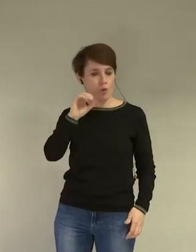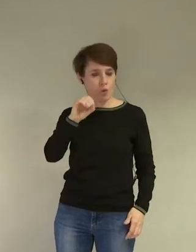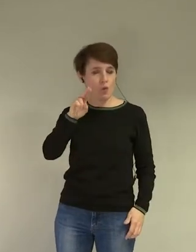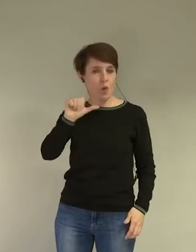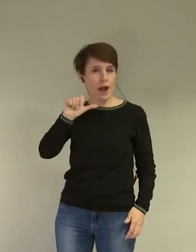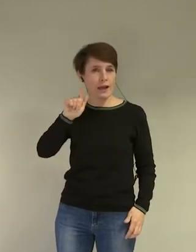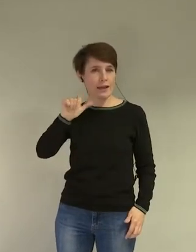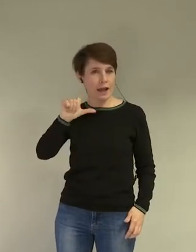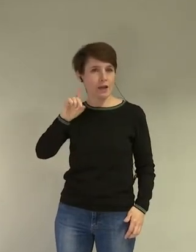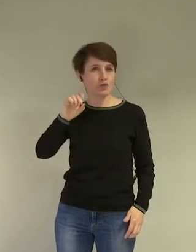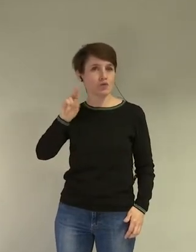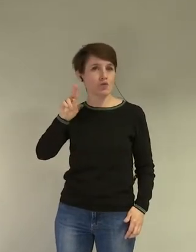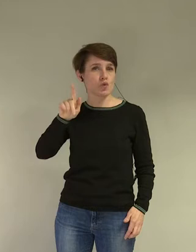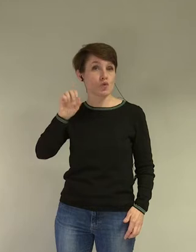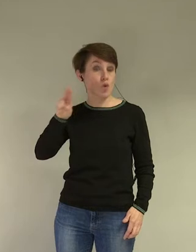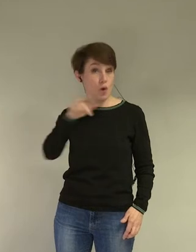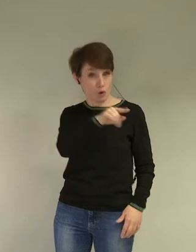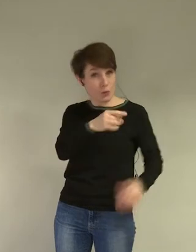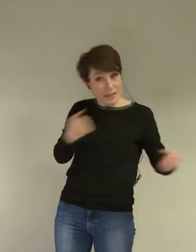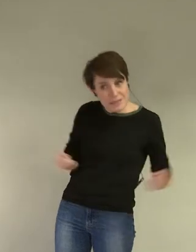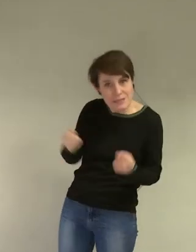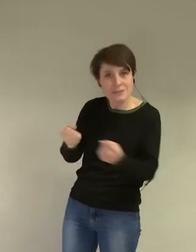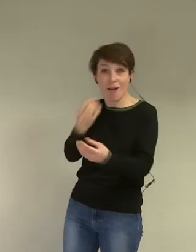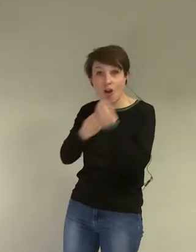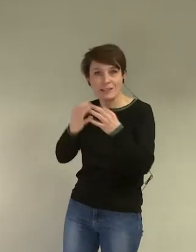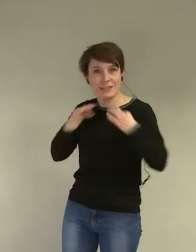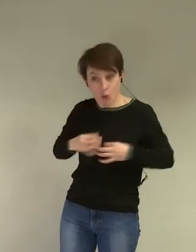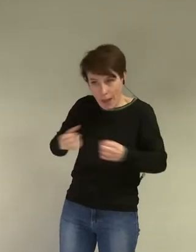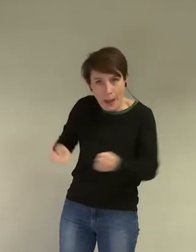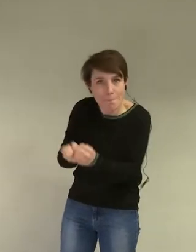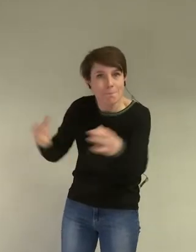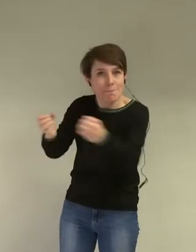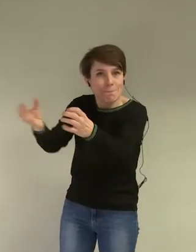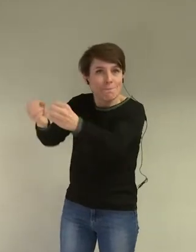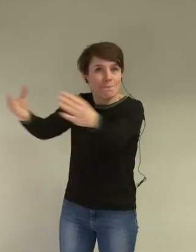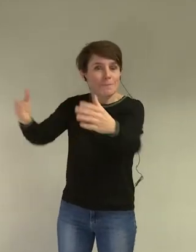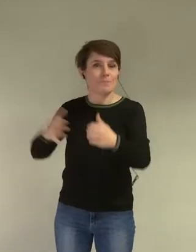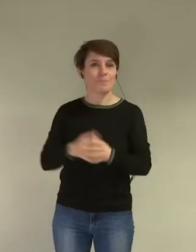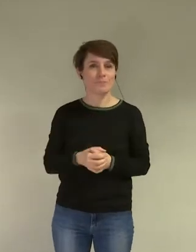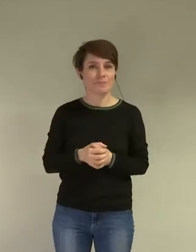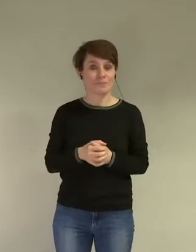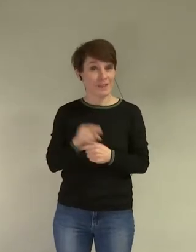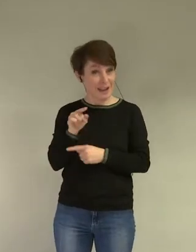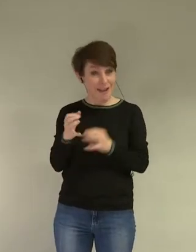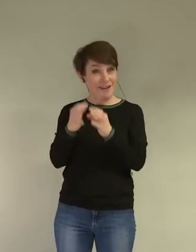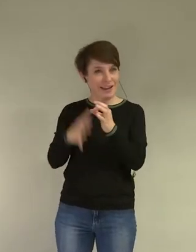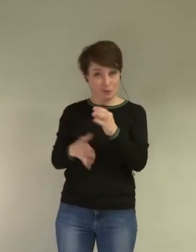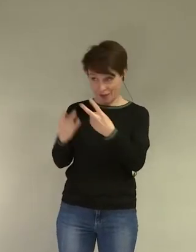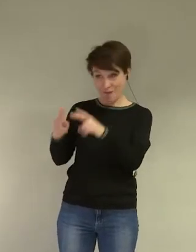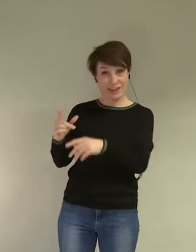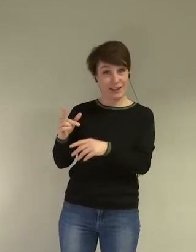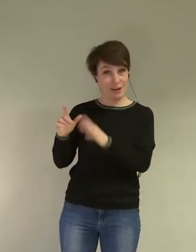dont il fut aussi la cheville ouvrière un projet qui a resserré les liens avec notre ville jumelle